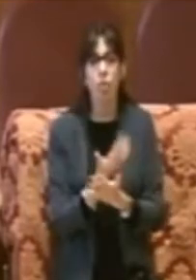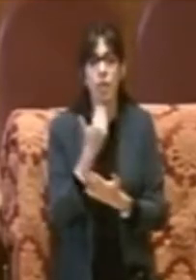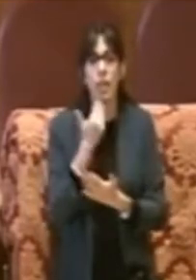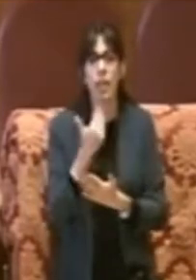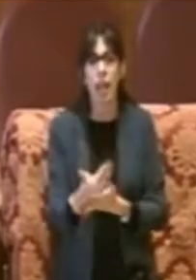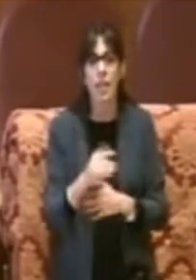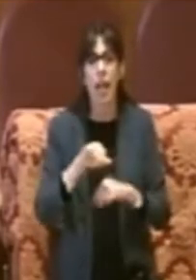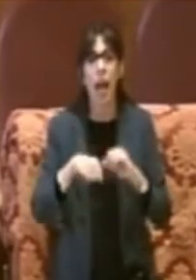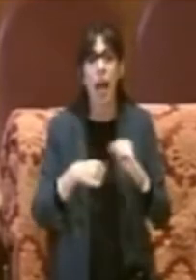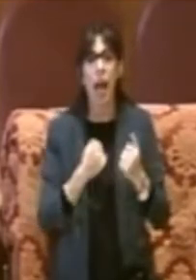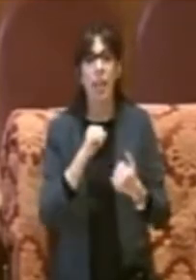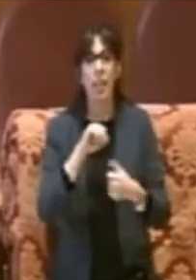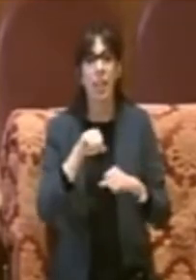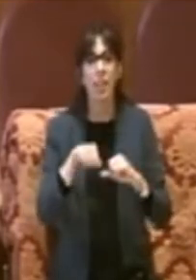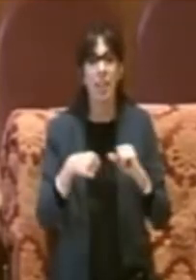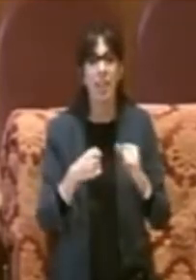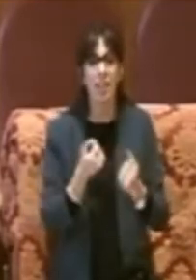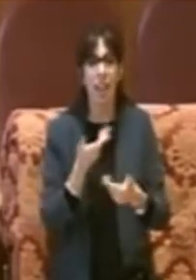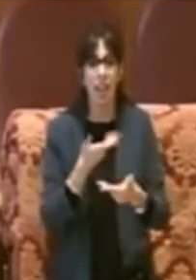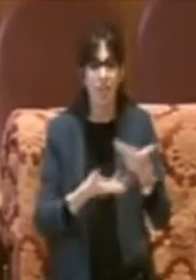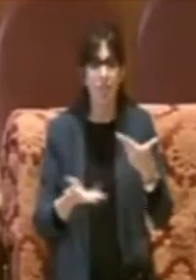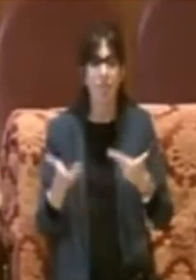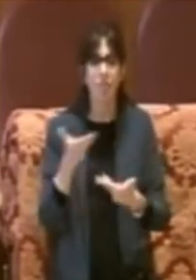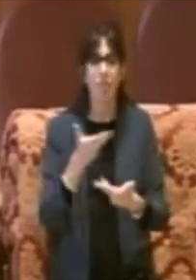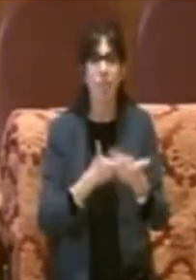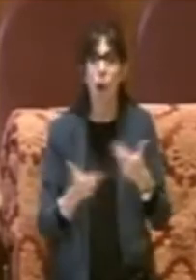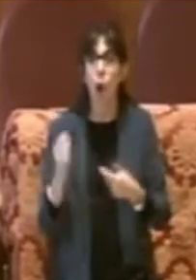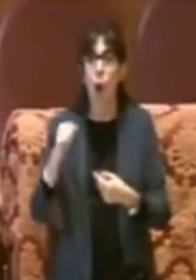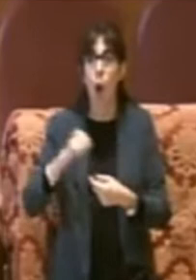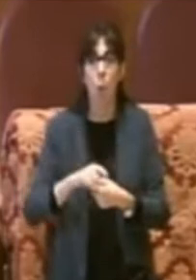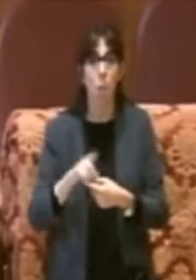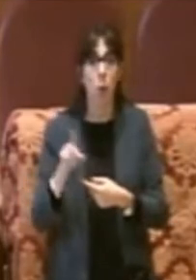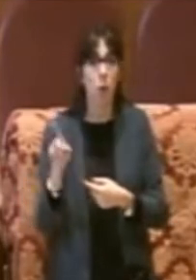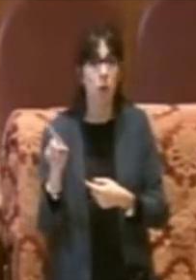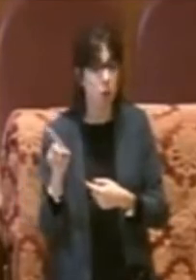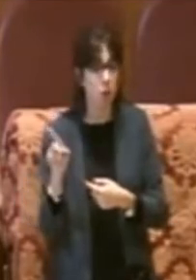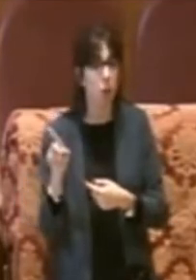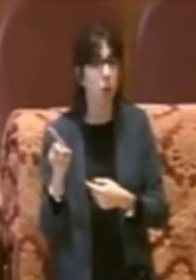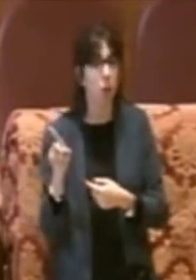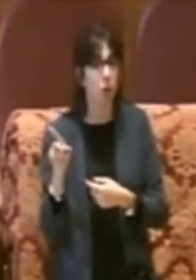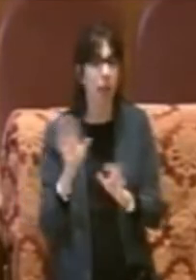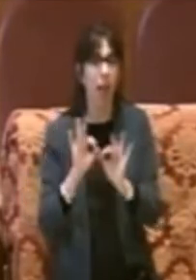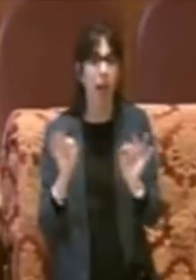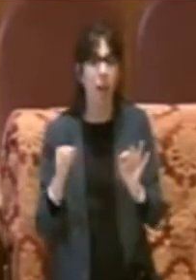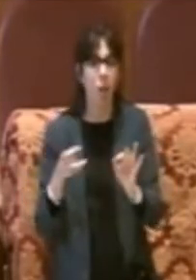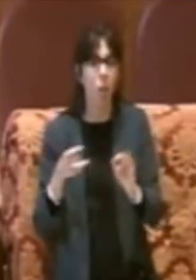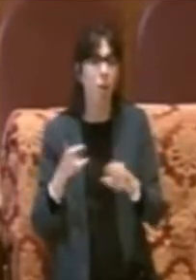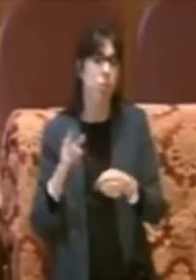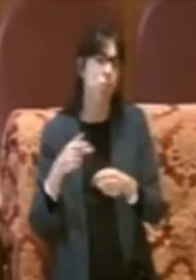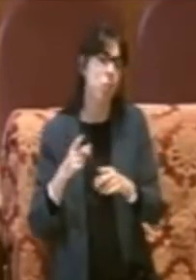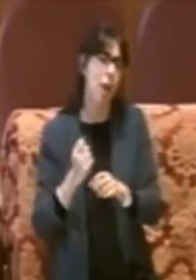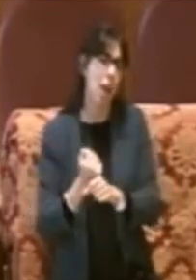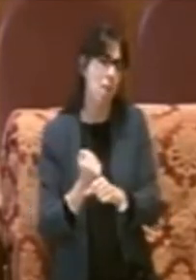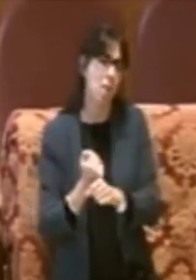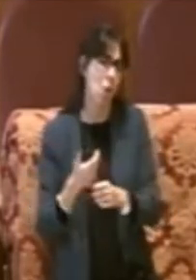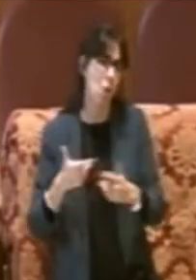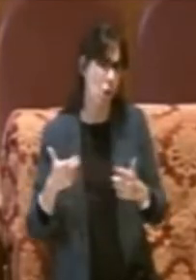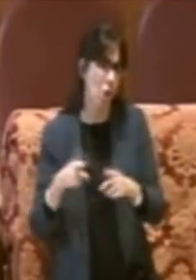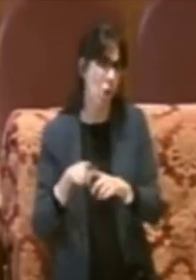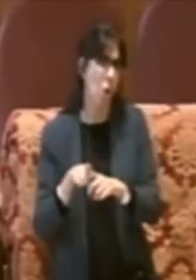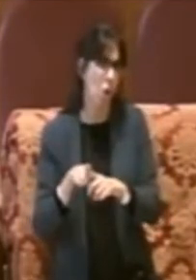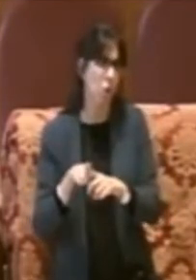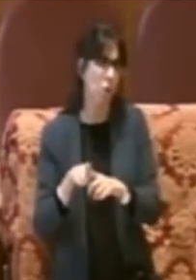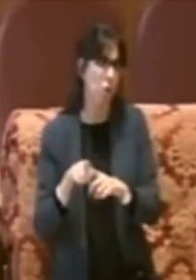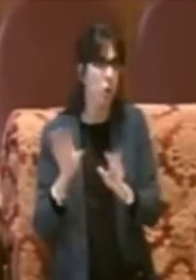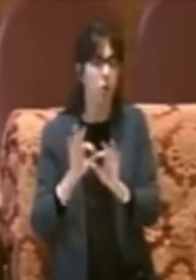vede impegnate le opposizioni qualcuno ha più di più delle altre magari a presentare una serie di